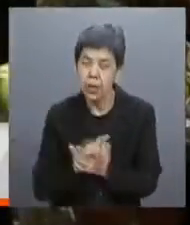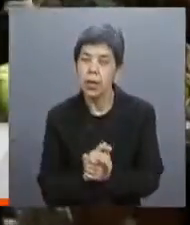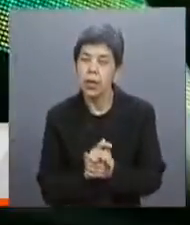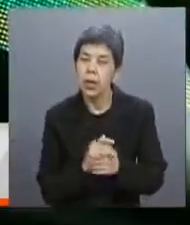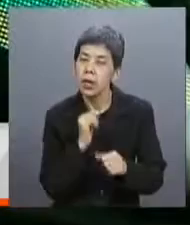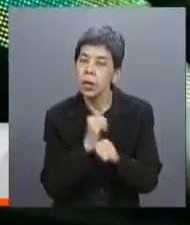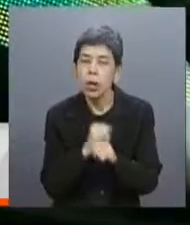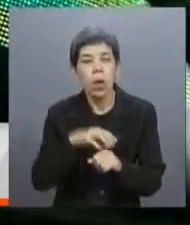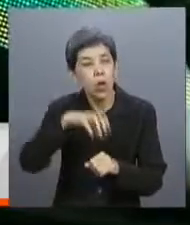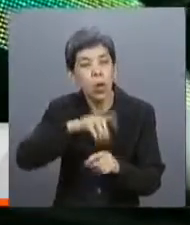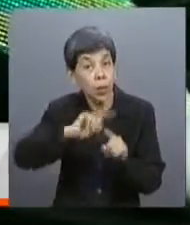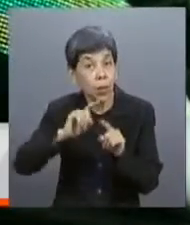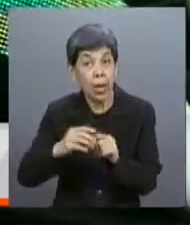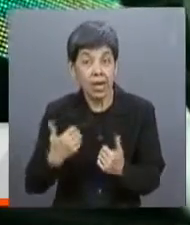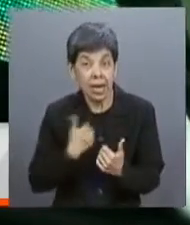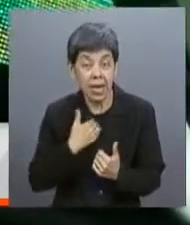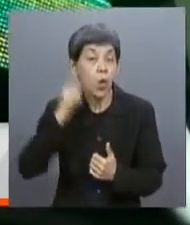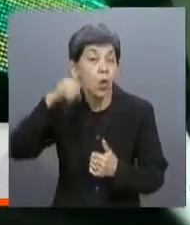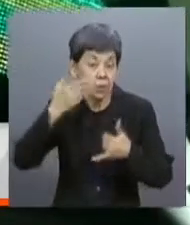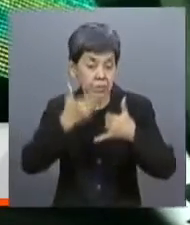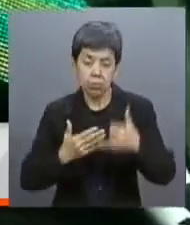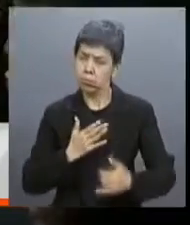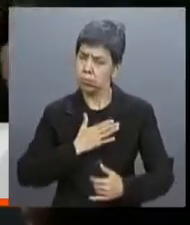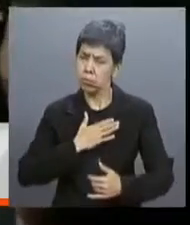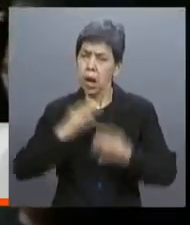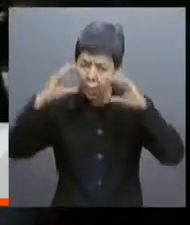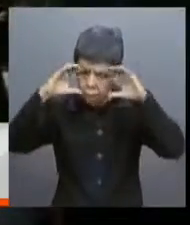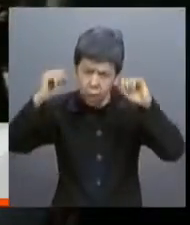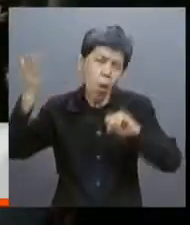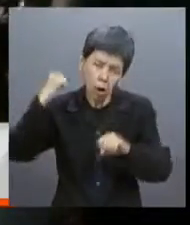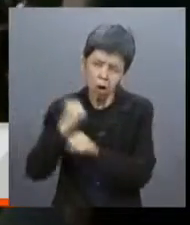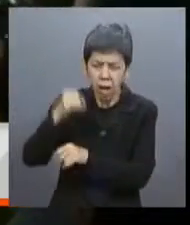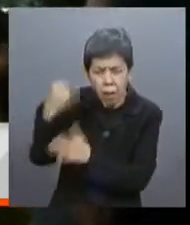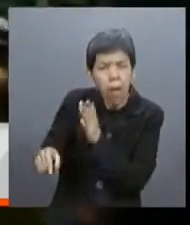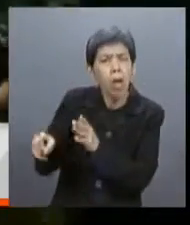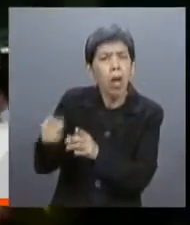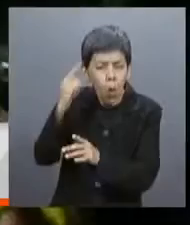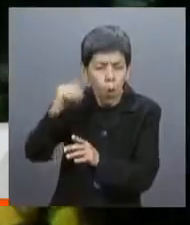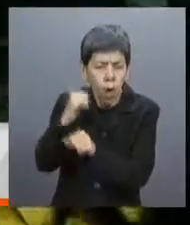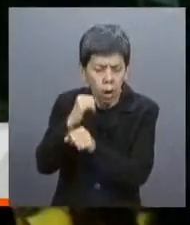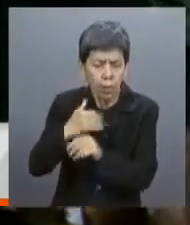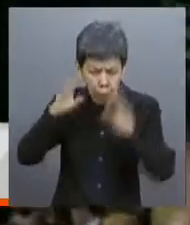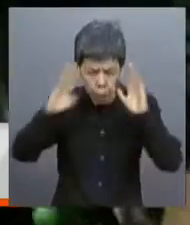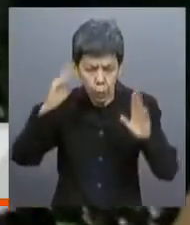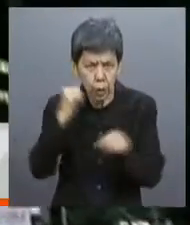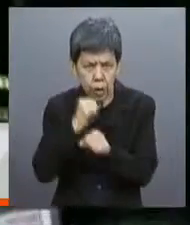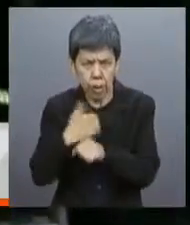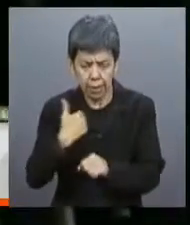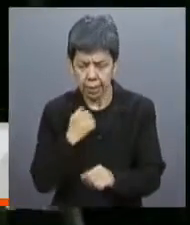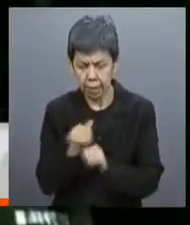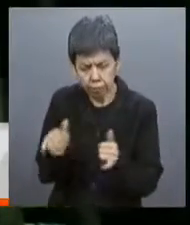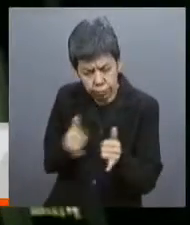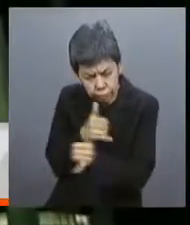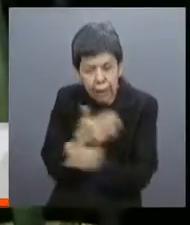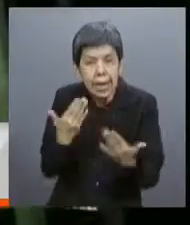ลและกรุงบราซิเลียแม้ว่านางรุสเซฟจะอ้างว่าอดีตประธานาธิบดีเป็นผู้ที่มีความรู้มีประสบการณ์สามารถช่วยพัฒ